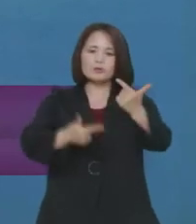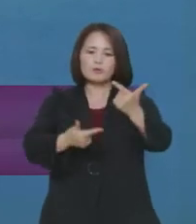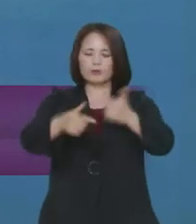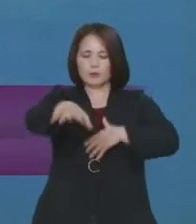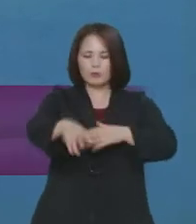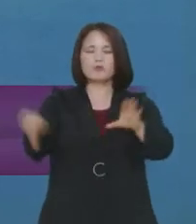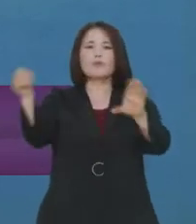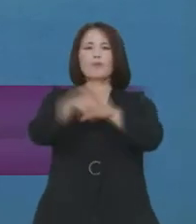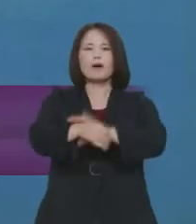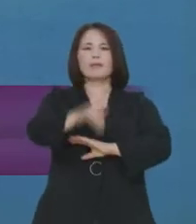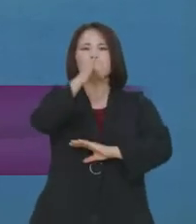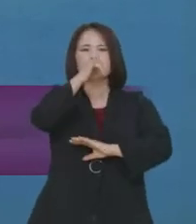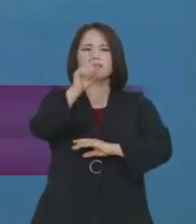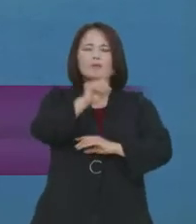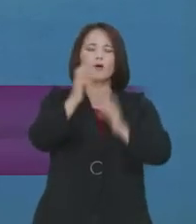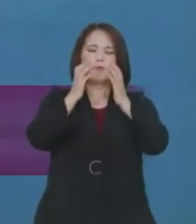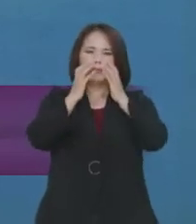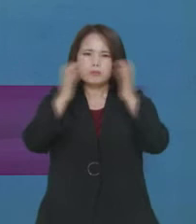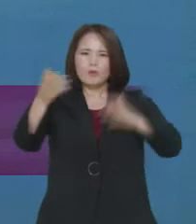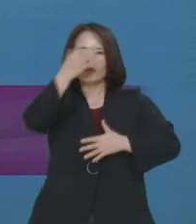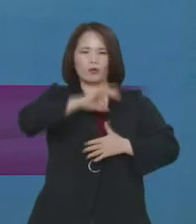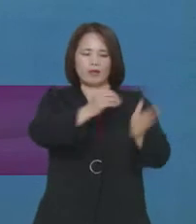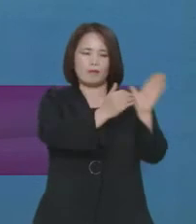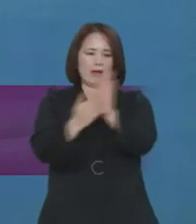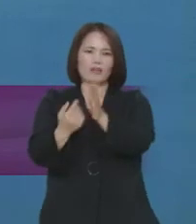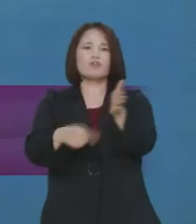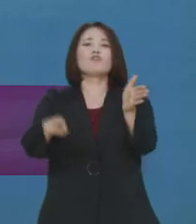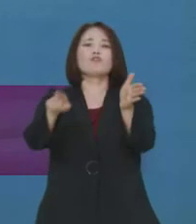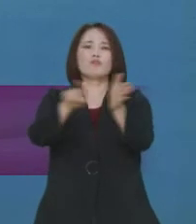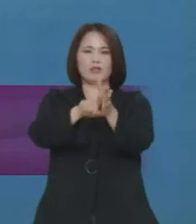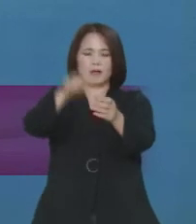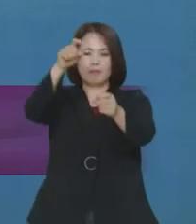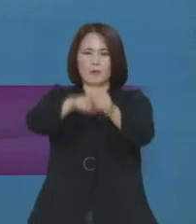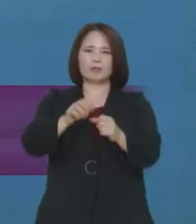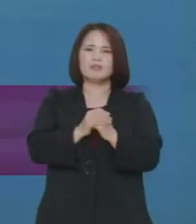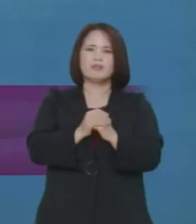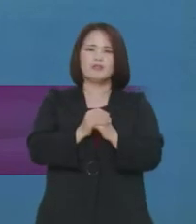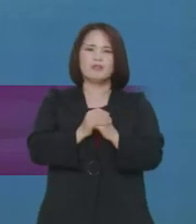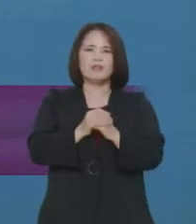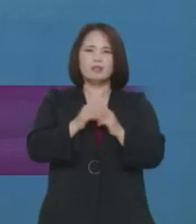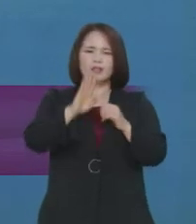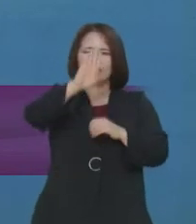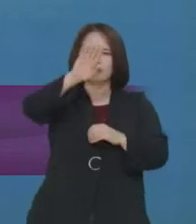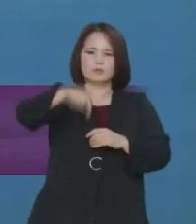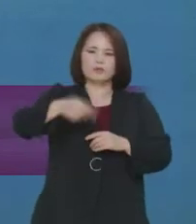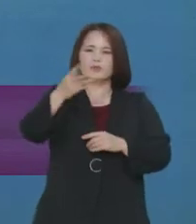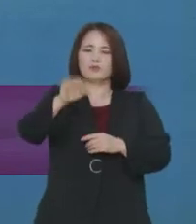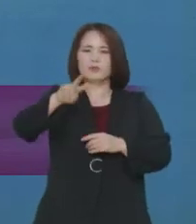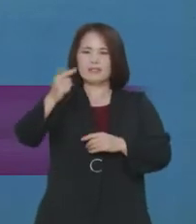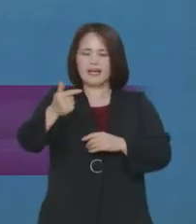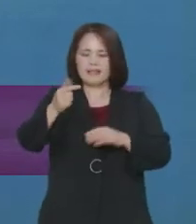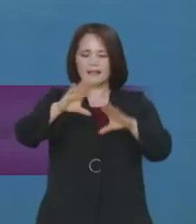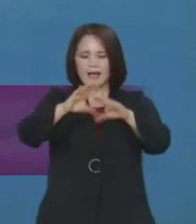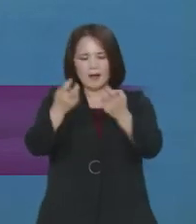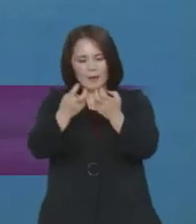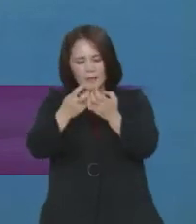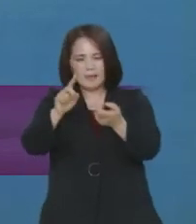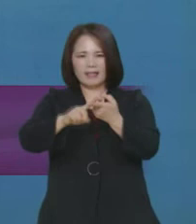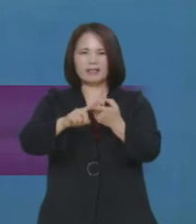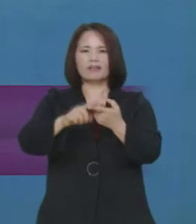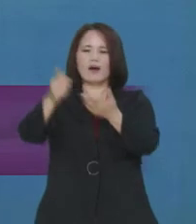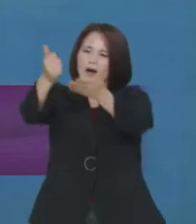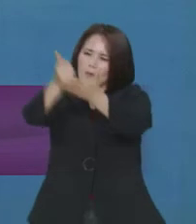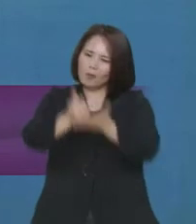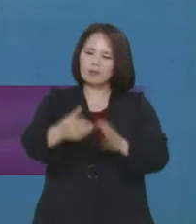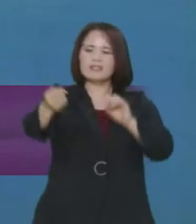지적했습니다 이른바 풍선효과 를 막기 위한 조치 인데 220 부동산 대체가 핵심내용 다시 한번 짚어보겠습니다 경계